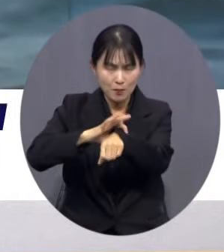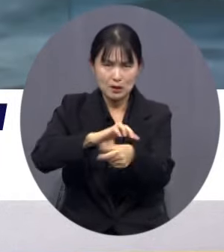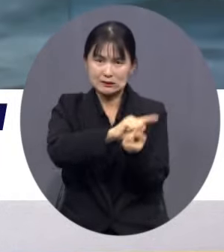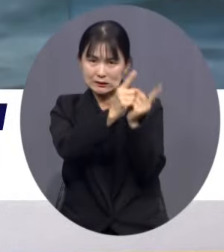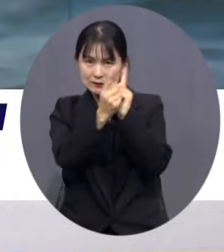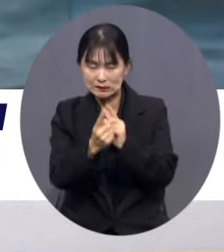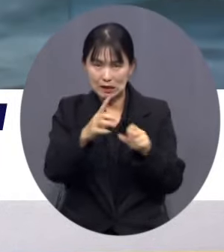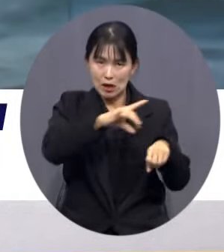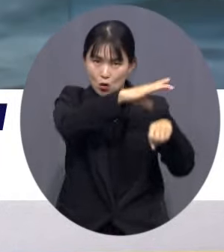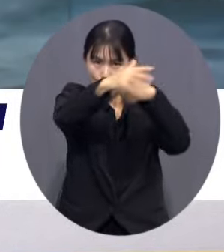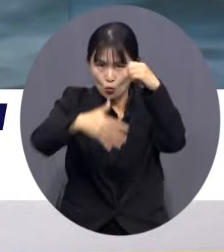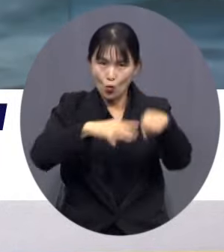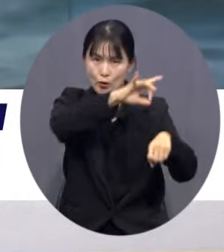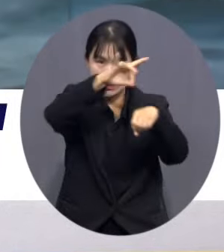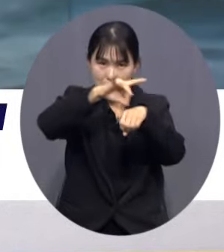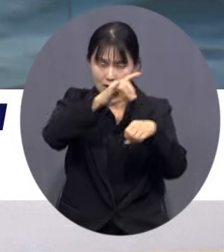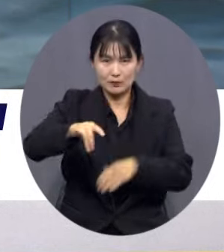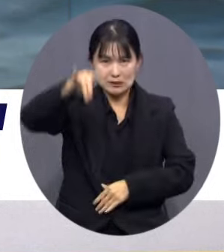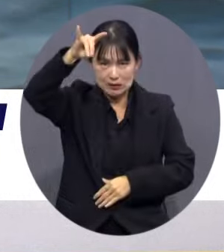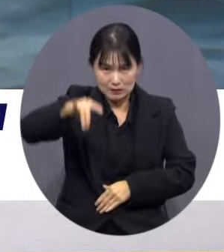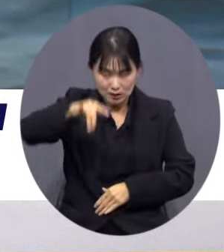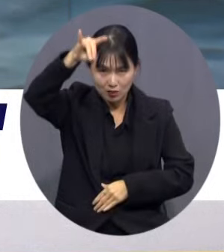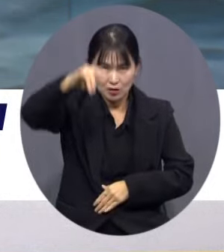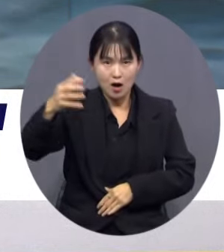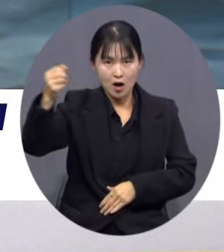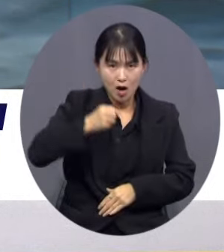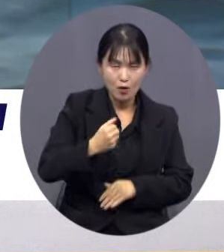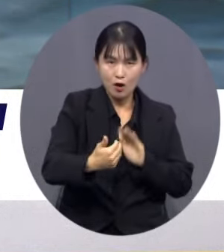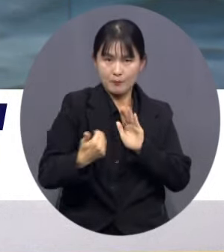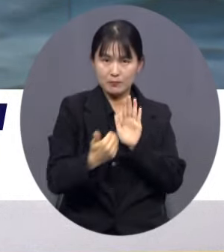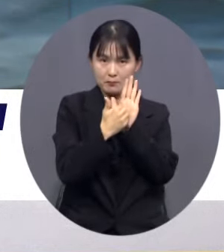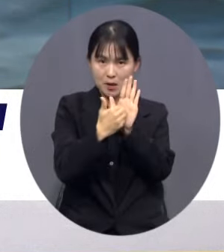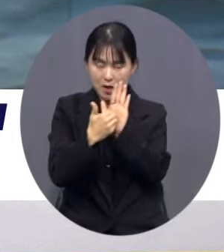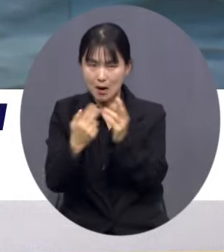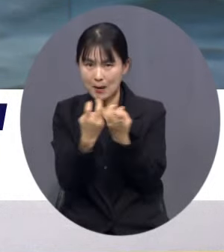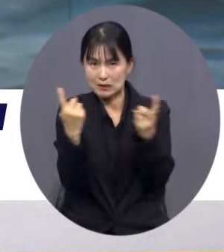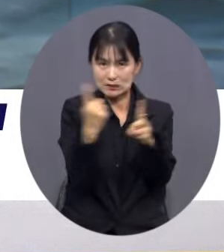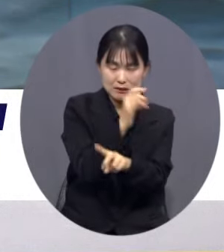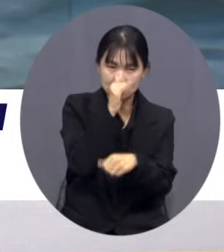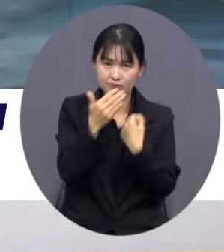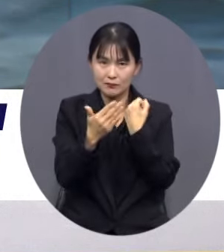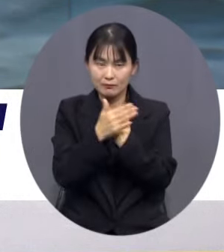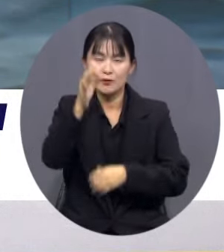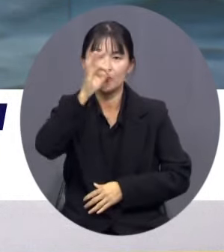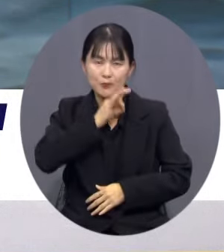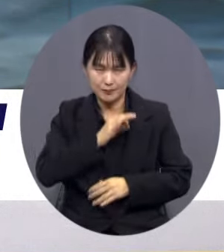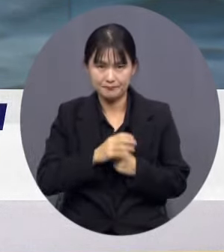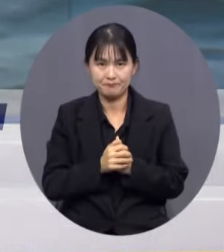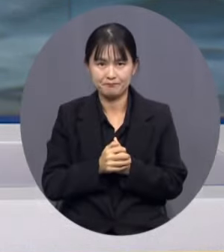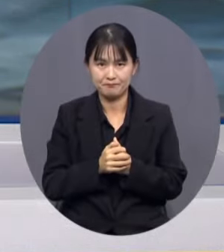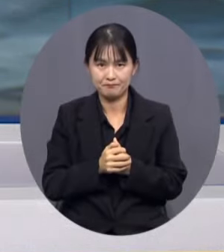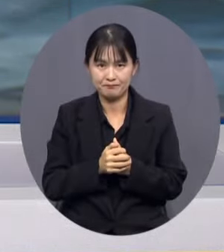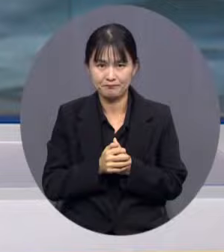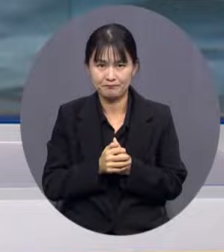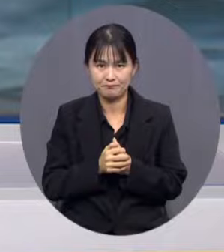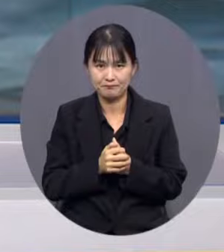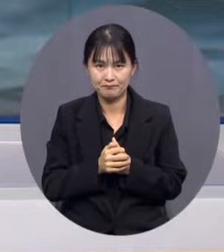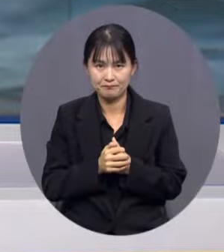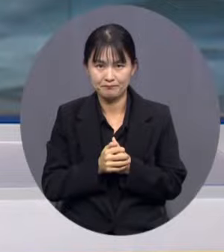위성 정보와 드론을 활용한 사전 차단으로 단속 방식을 바꾸면서 효과를 보고 있다고 합니다. 김한 기자의 보도입니다.